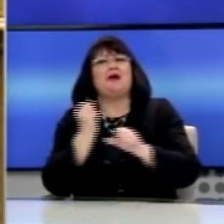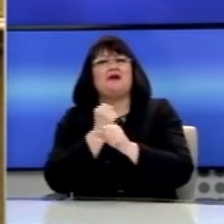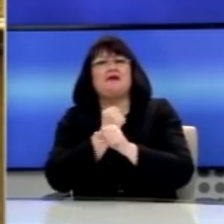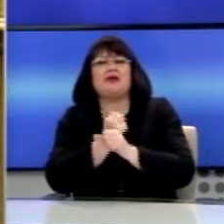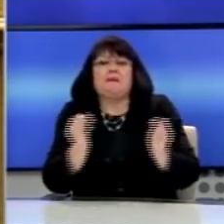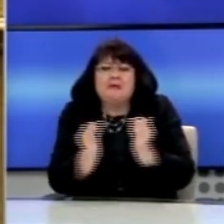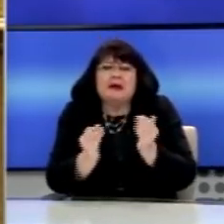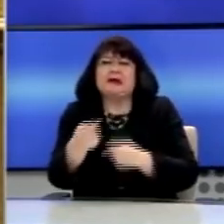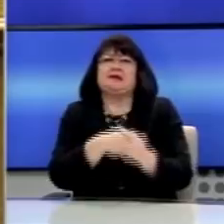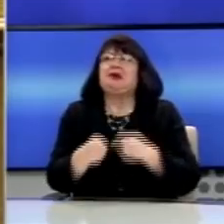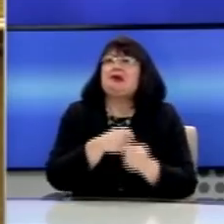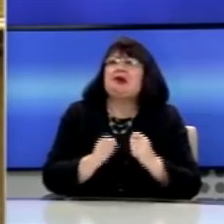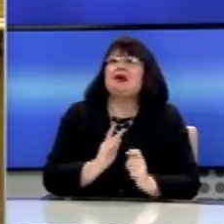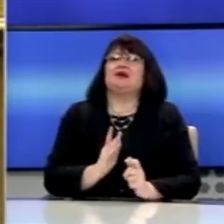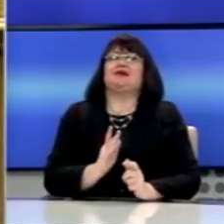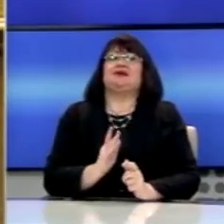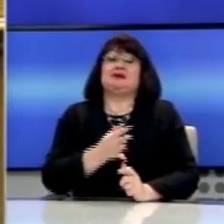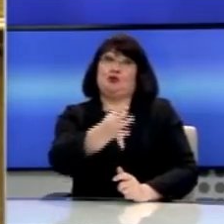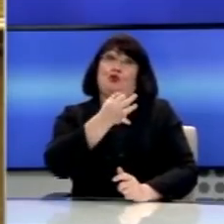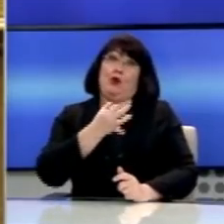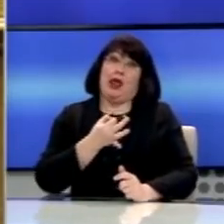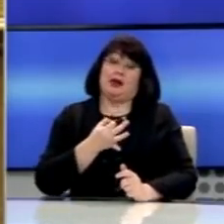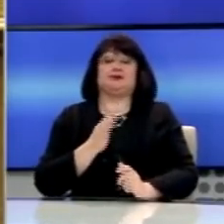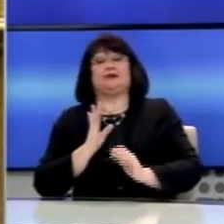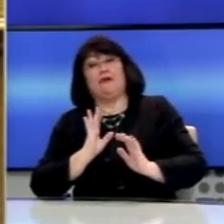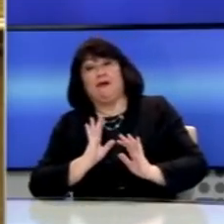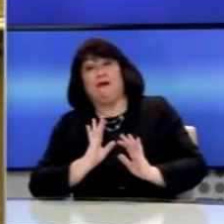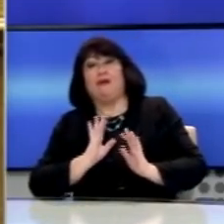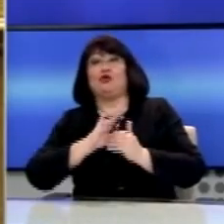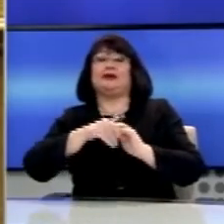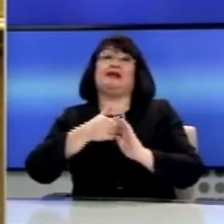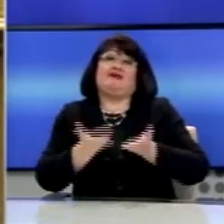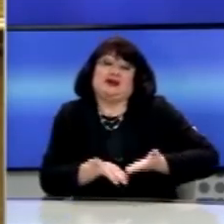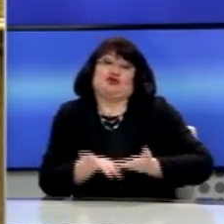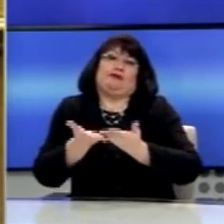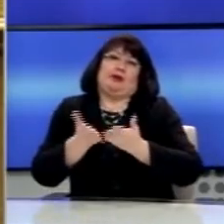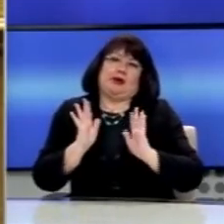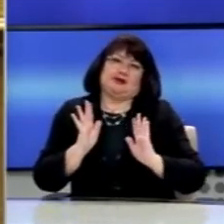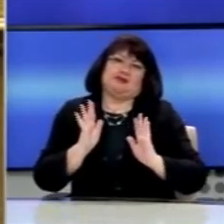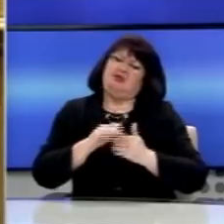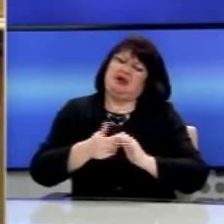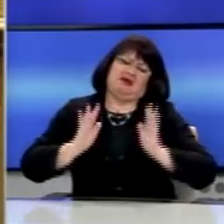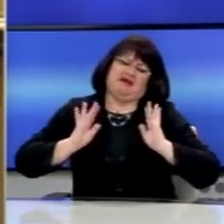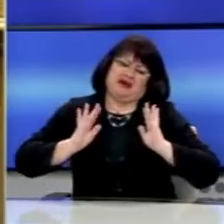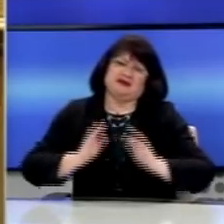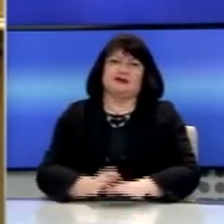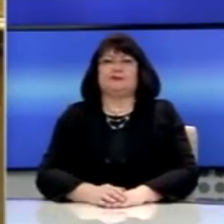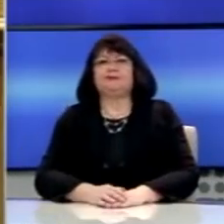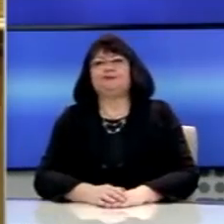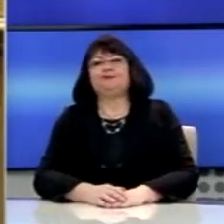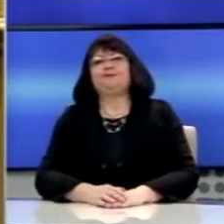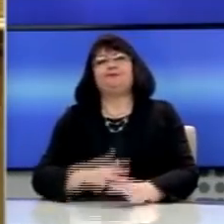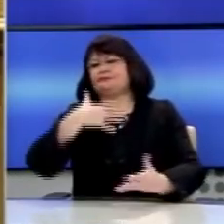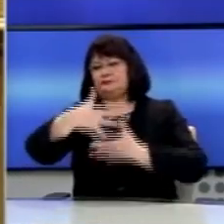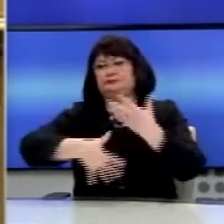των μικρομεσαίων επιχειρήσεων που λέτε μάλιστα ότι είστε και στο πλευρό τους. Μάλλον έχετε